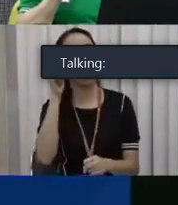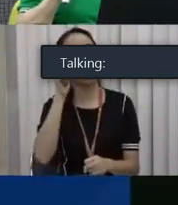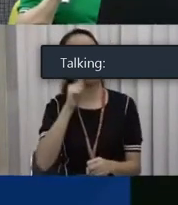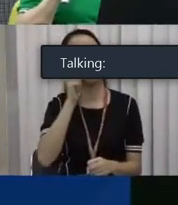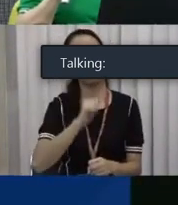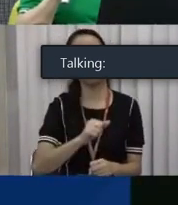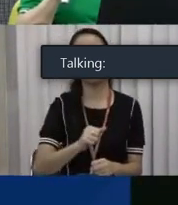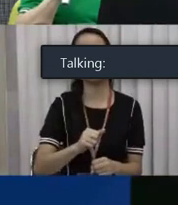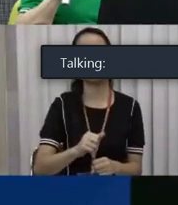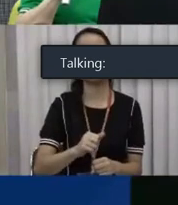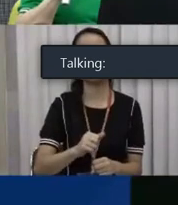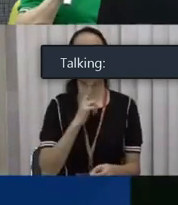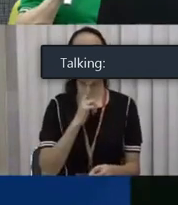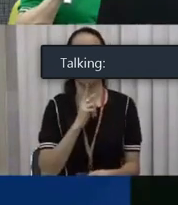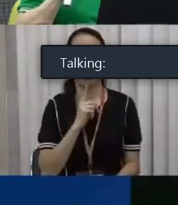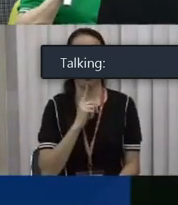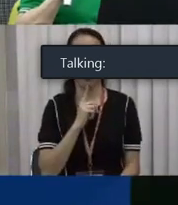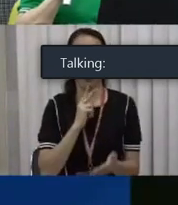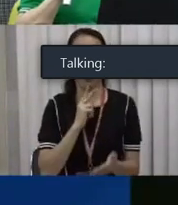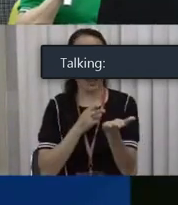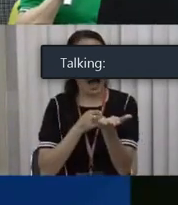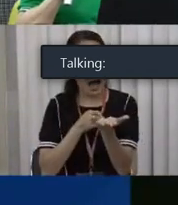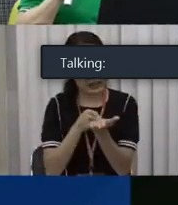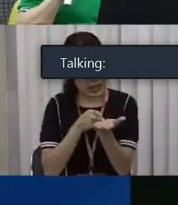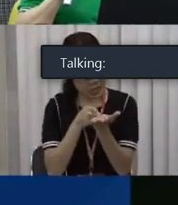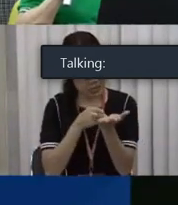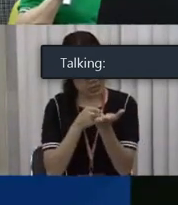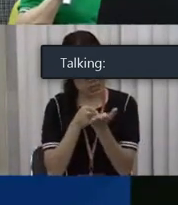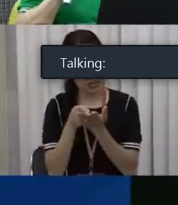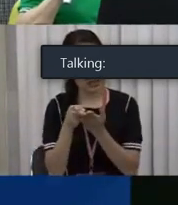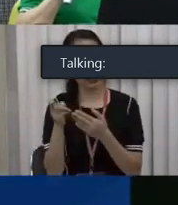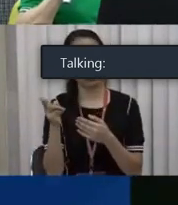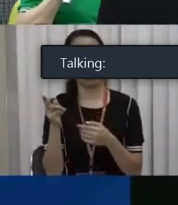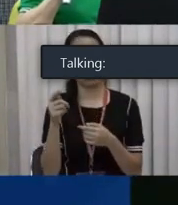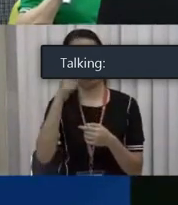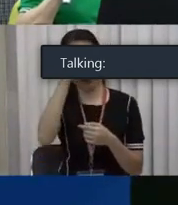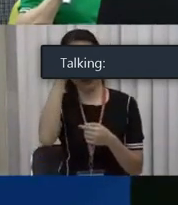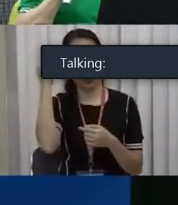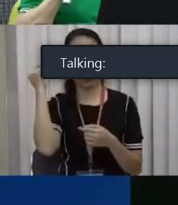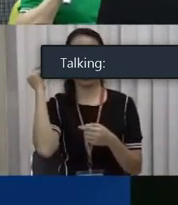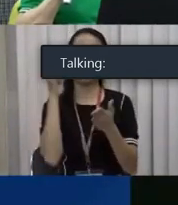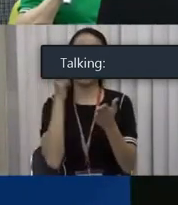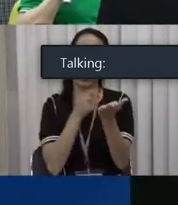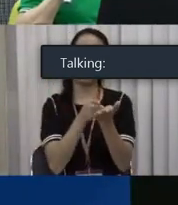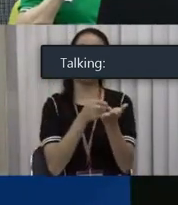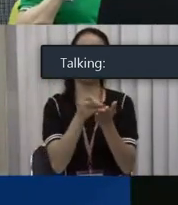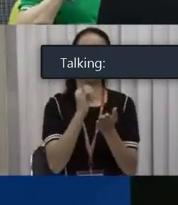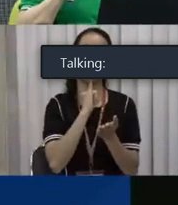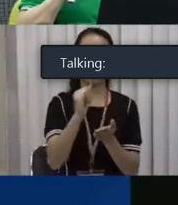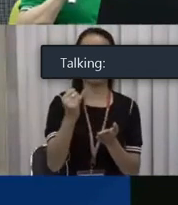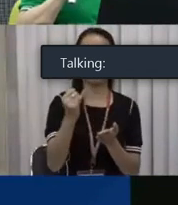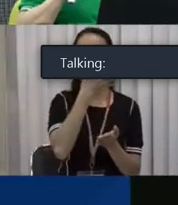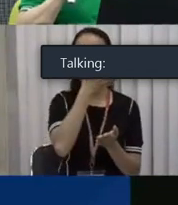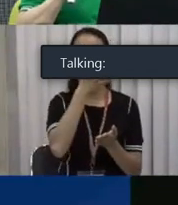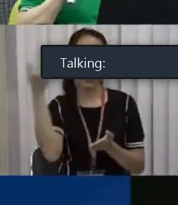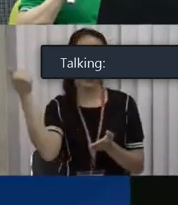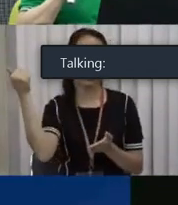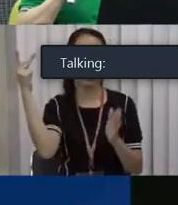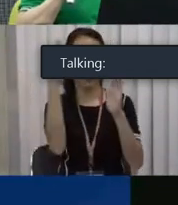be honest. Maunang honesty is still the best